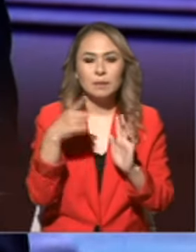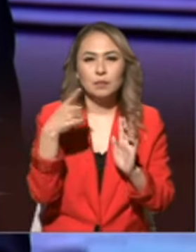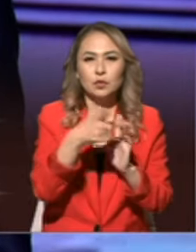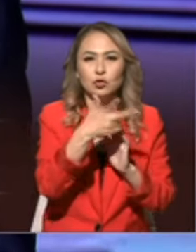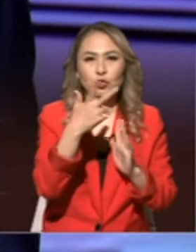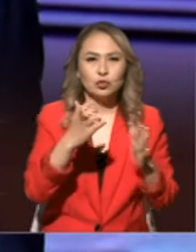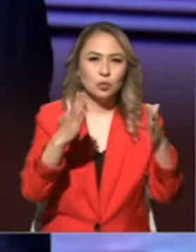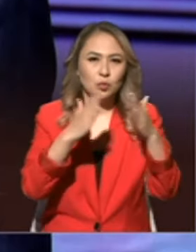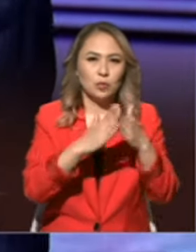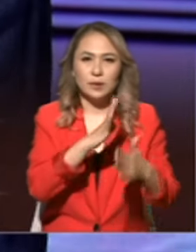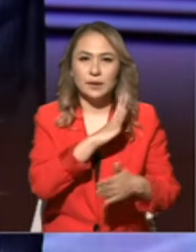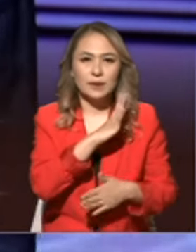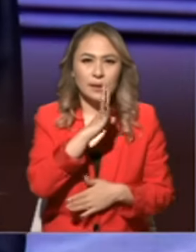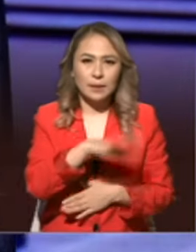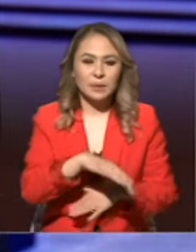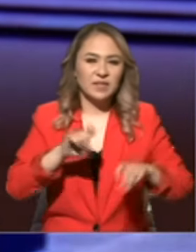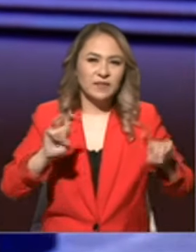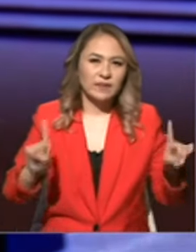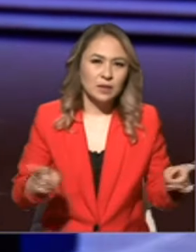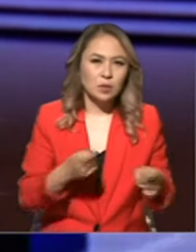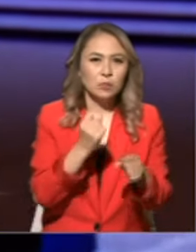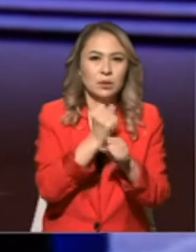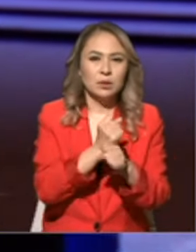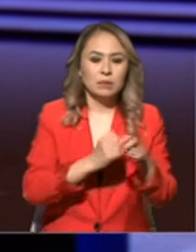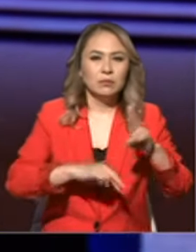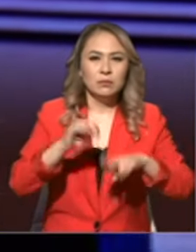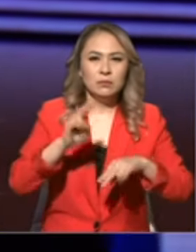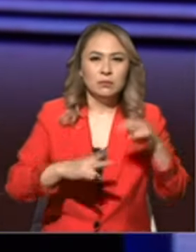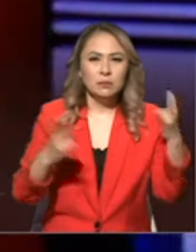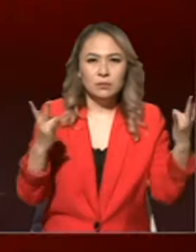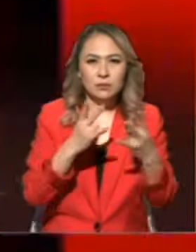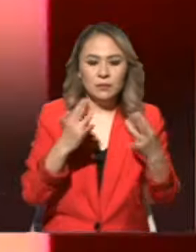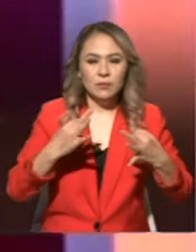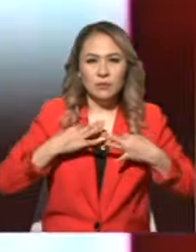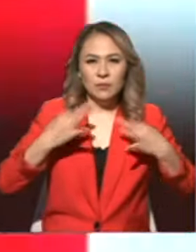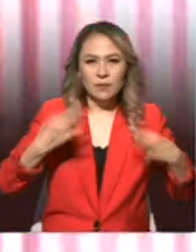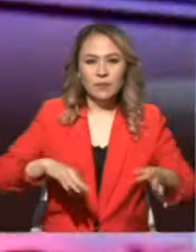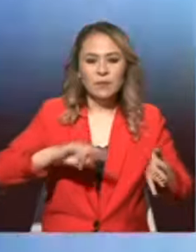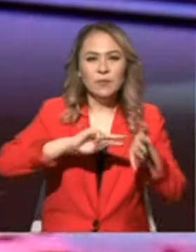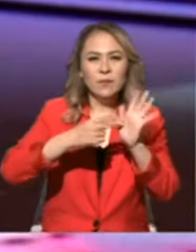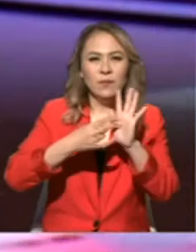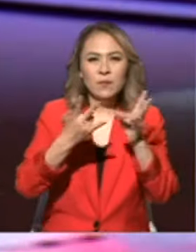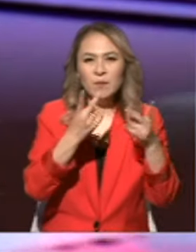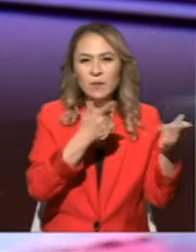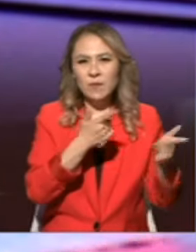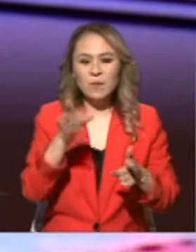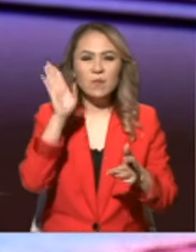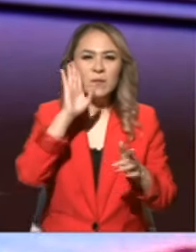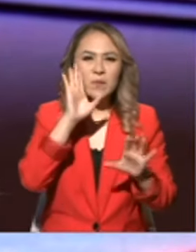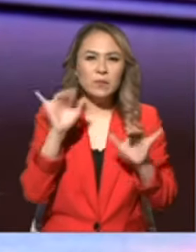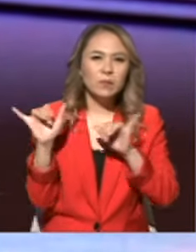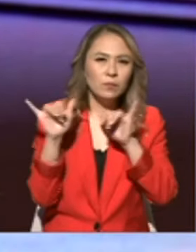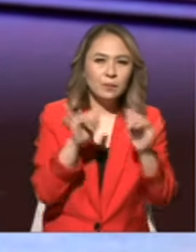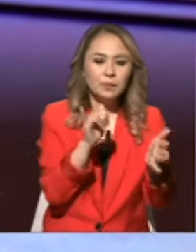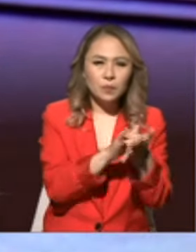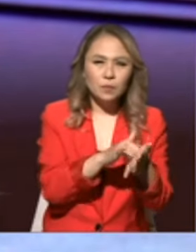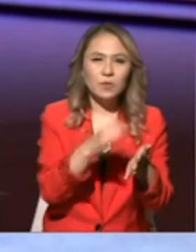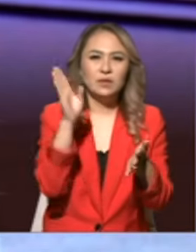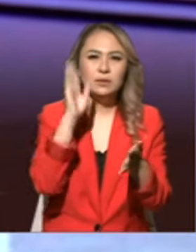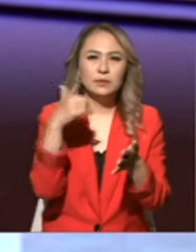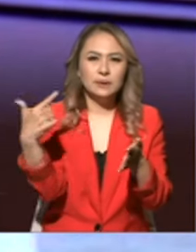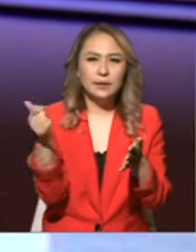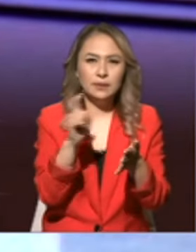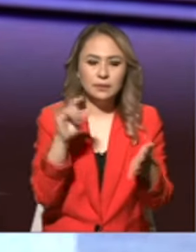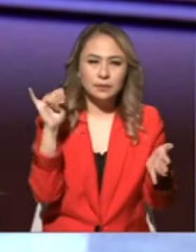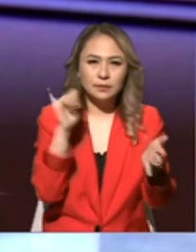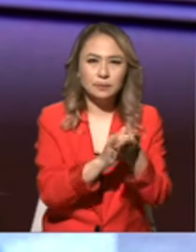шығар. Бұл жерде инфрақұрылымды салу керек. Үйді салу үшін алдын ала инфрақұрылымын жасау керек. Суын тарту керек, газын тарту керек.